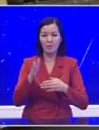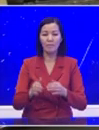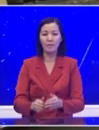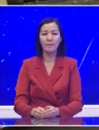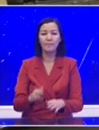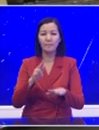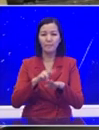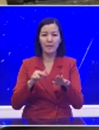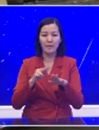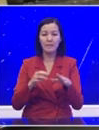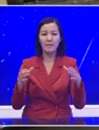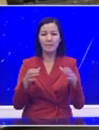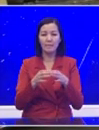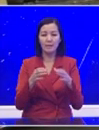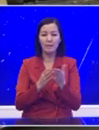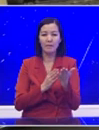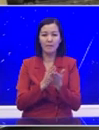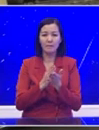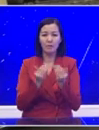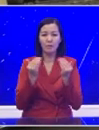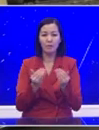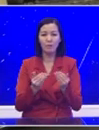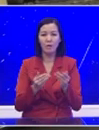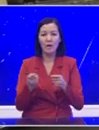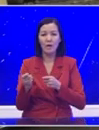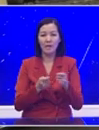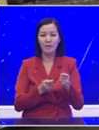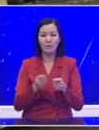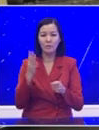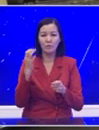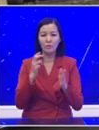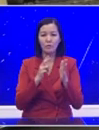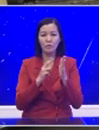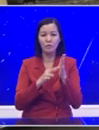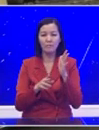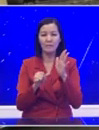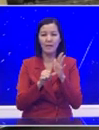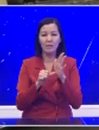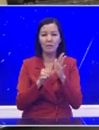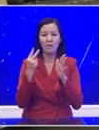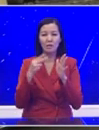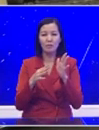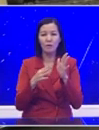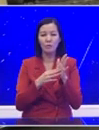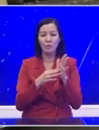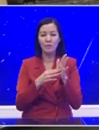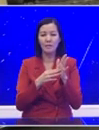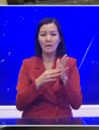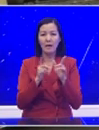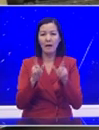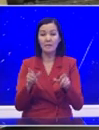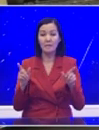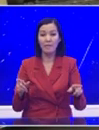Полиция департаментінің қызметкерлерімен бүгін күнге әкімшілік құқық кодексінің 476 бабына сәйкес 29